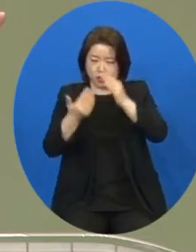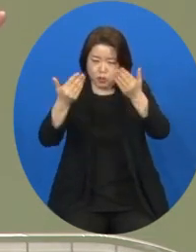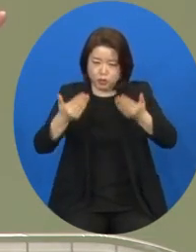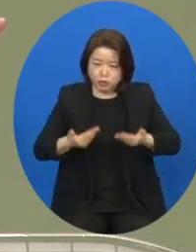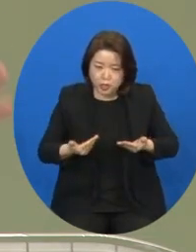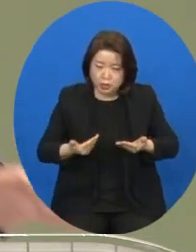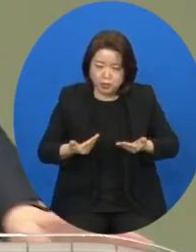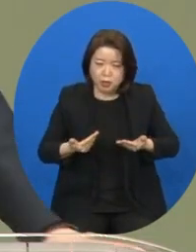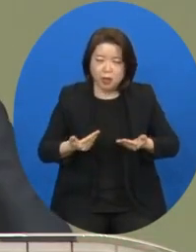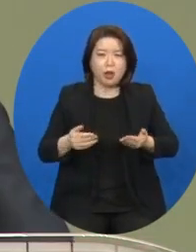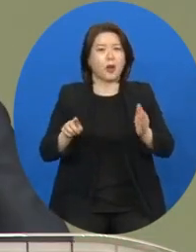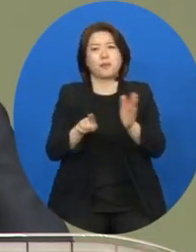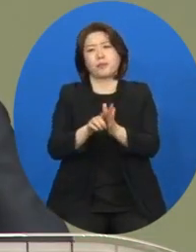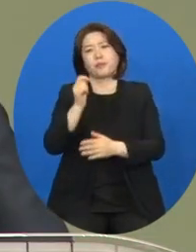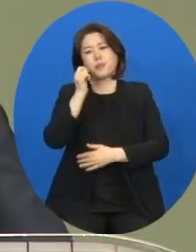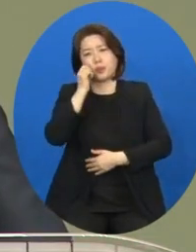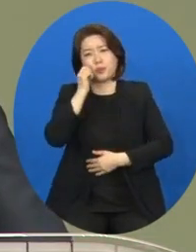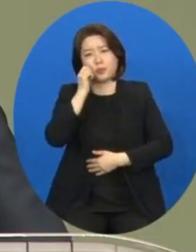거예요.